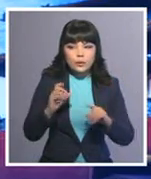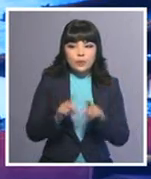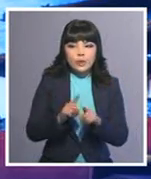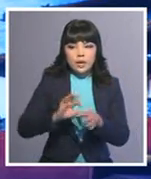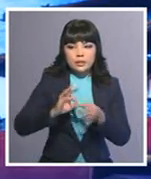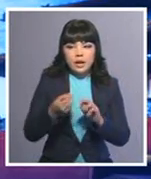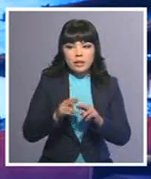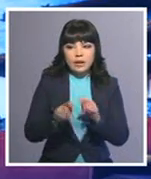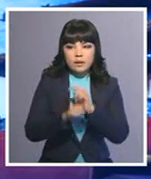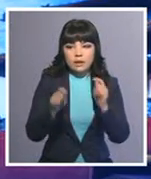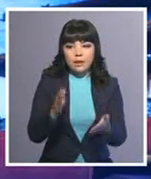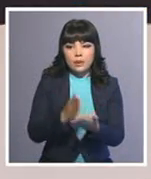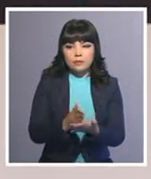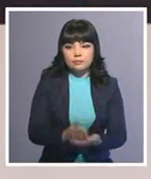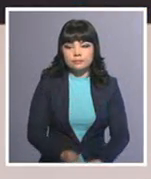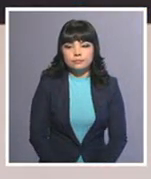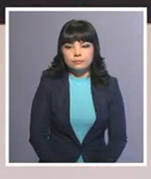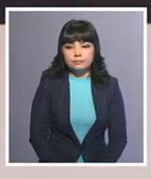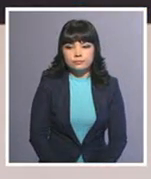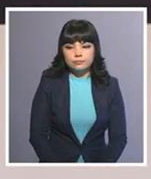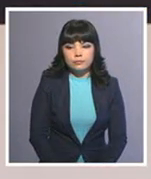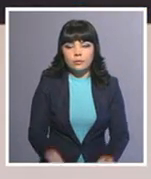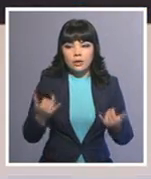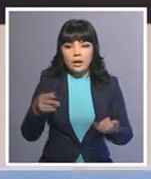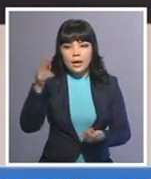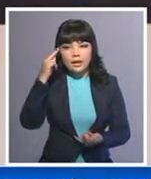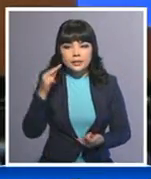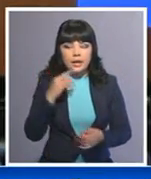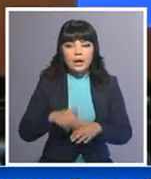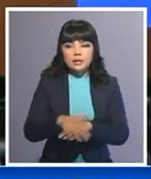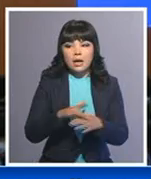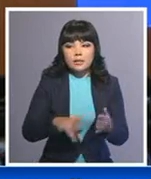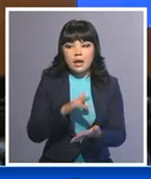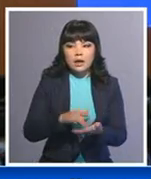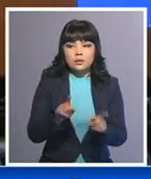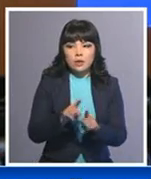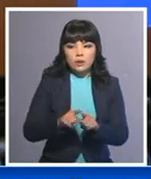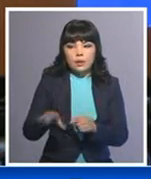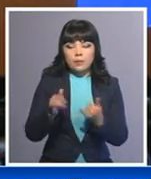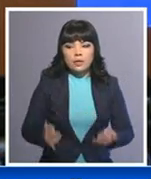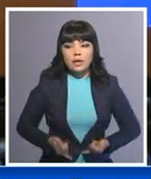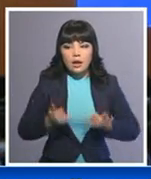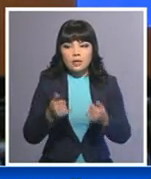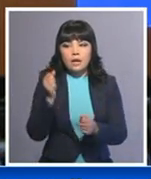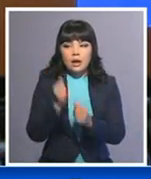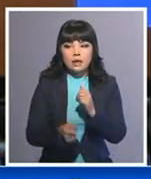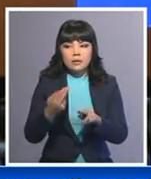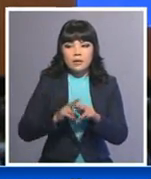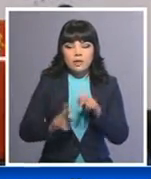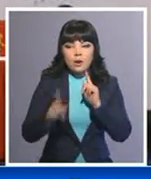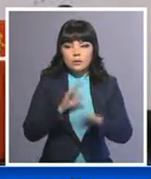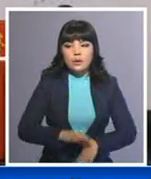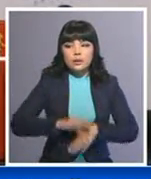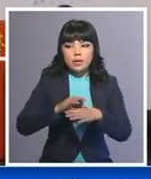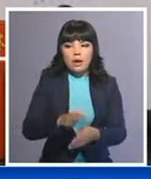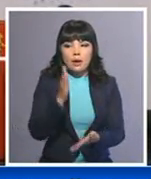құру. Халықаралық бағдарламалар орталығы мен Қытайдағы қазақстандық студенттер ассоциациясының ұсынысымен жыл сайын құрылтай өткізіледі. Бұл